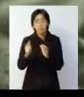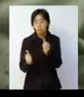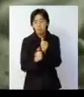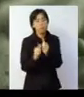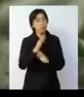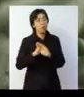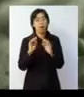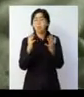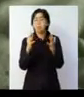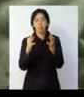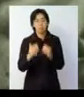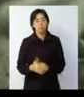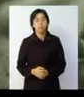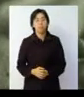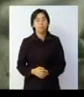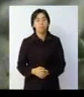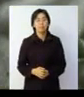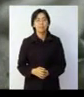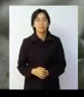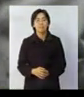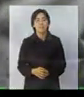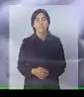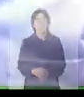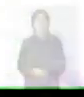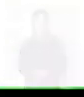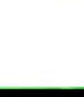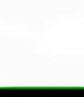เลยปัจจุบันยังไม่มีเลยนะครับ